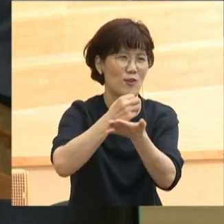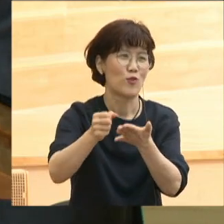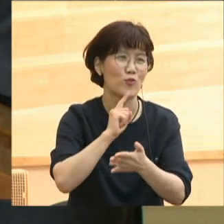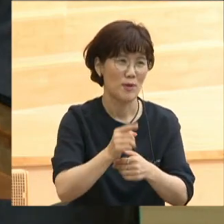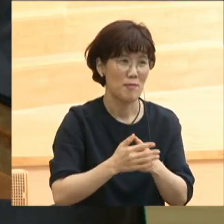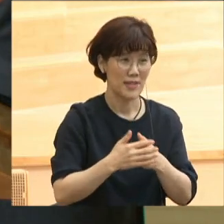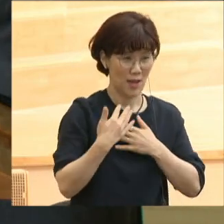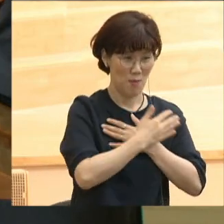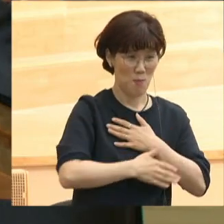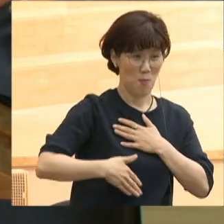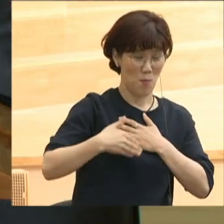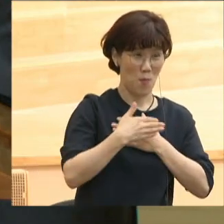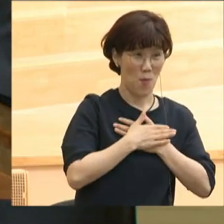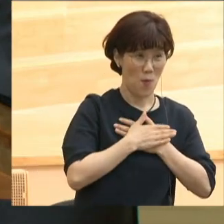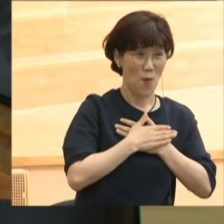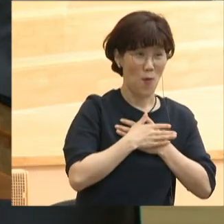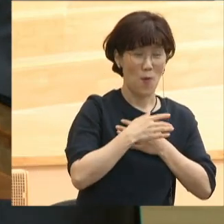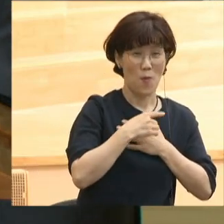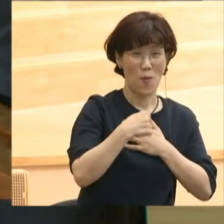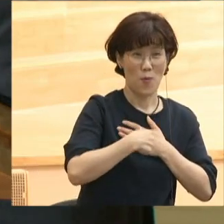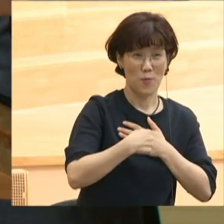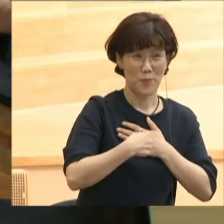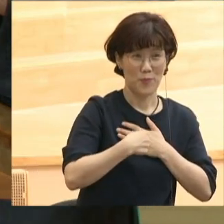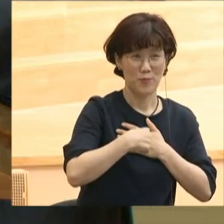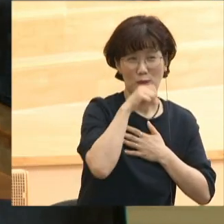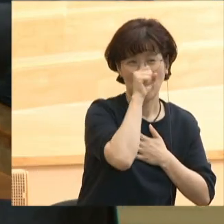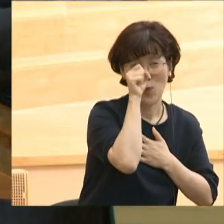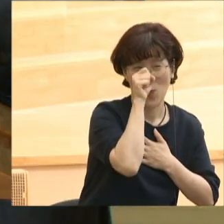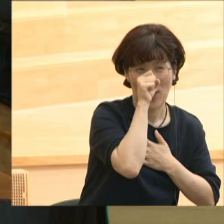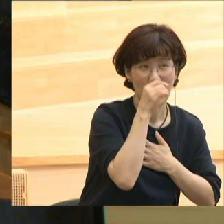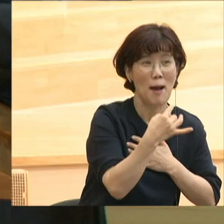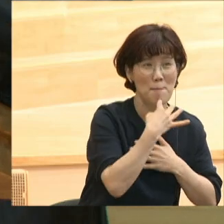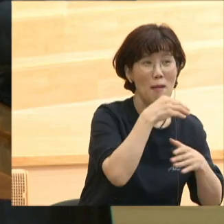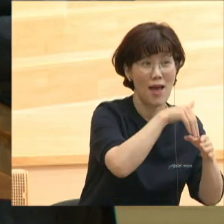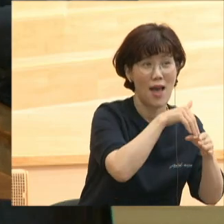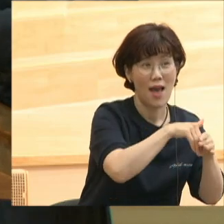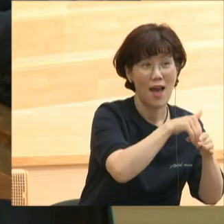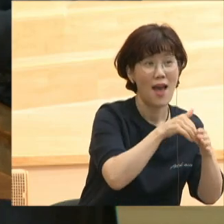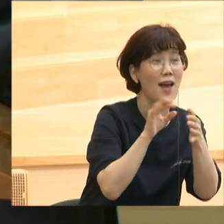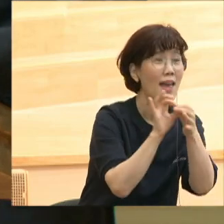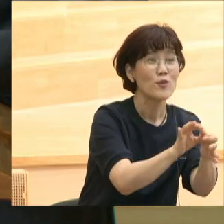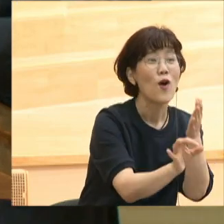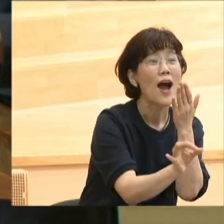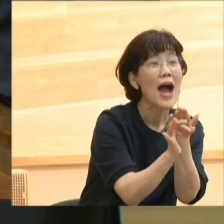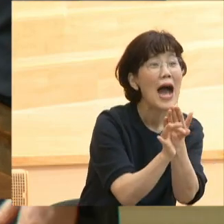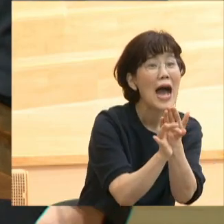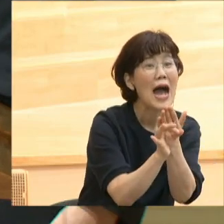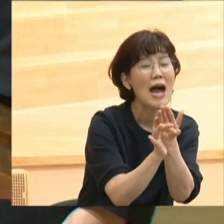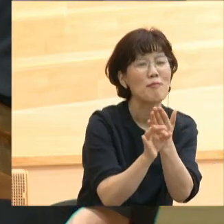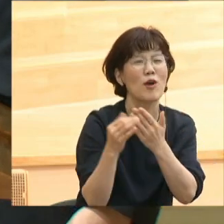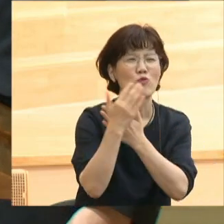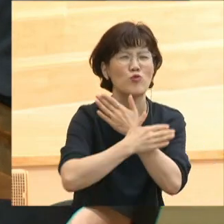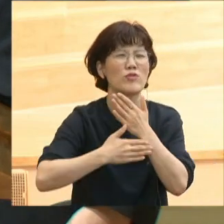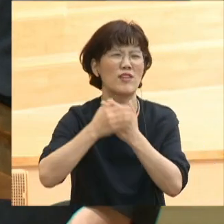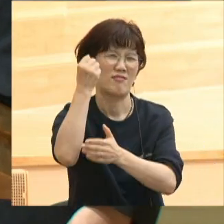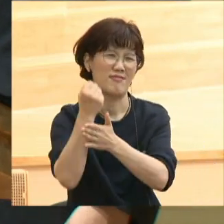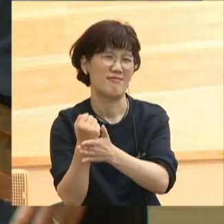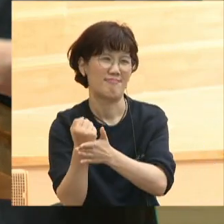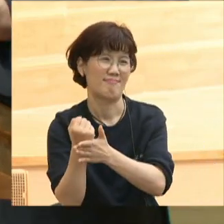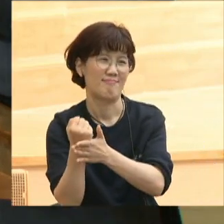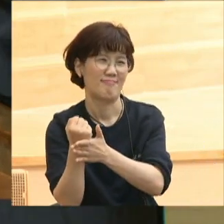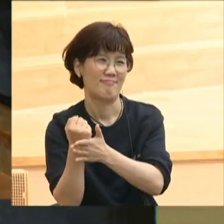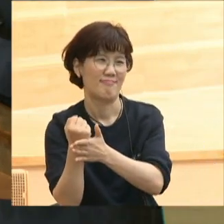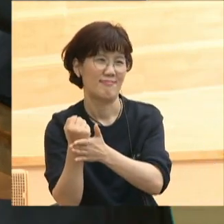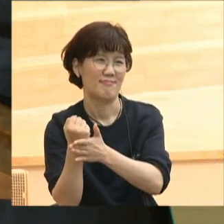육체가 몸뚱아리가 좋아라 하는 것들을 심으면, 계속 심으면 육체로부터 썩어질 것.